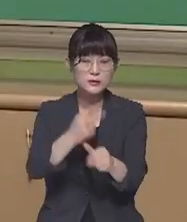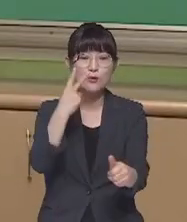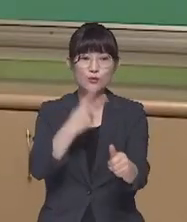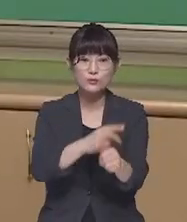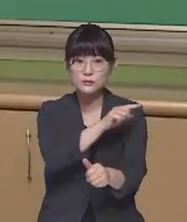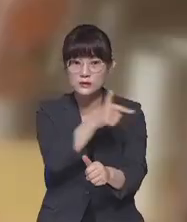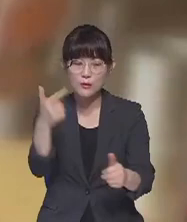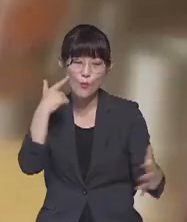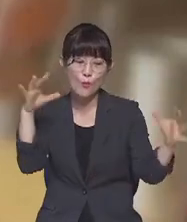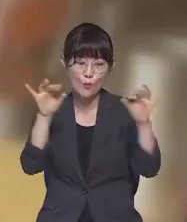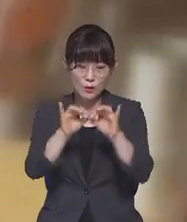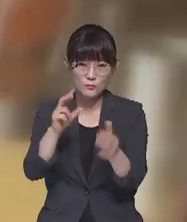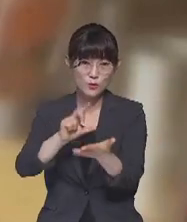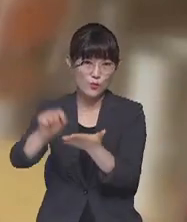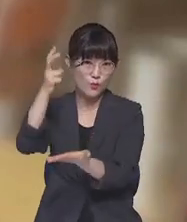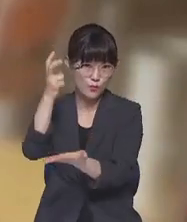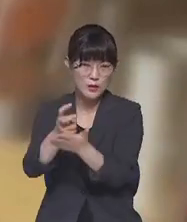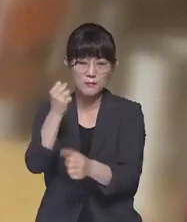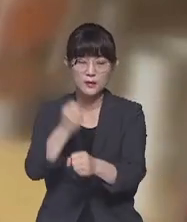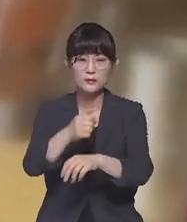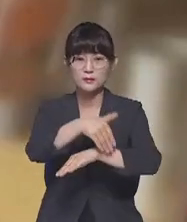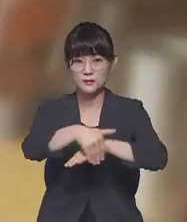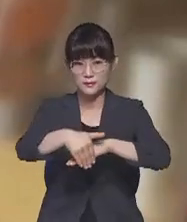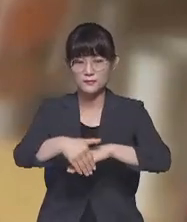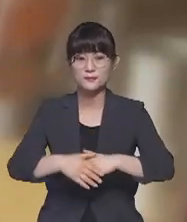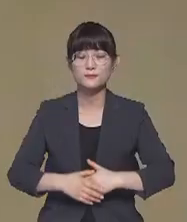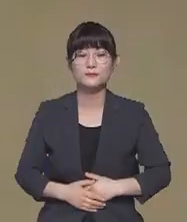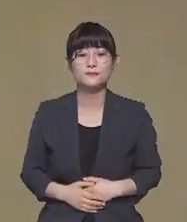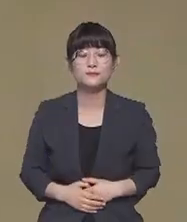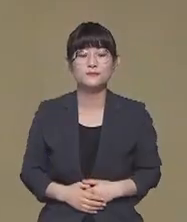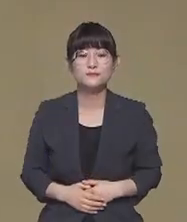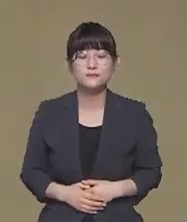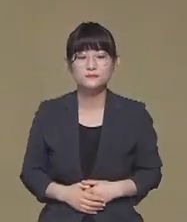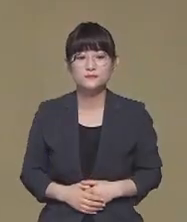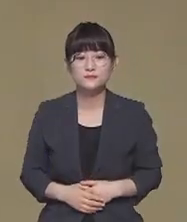주체들의 공감을 얻는 조례를 마련한다는 계획입니다. KBC 정경원입니다.